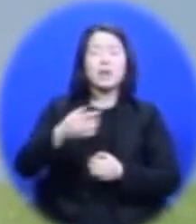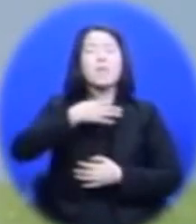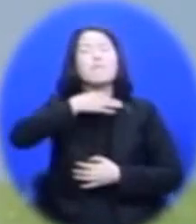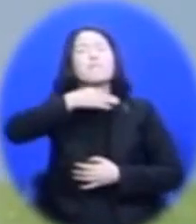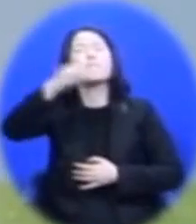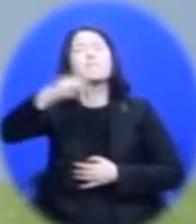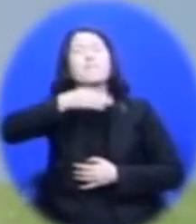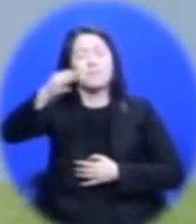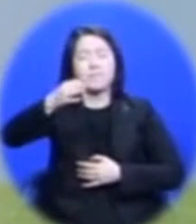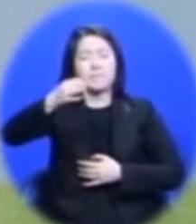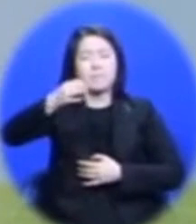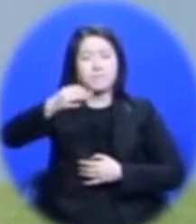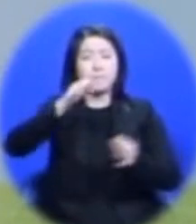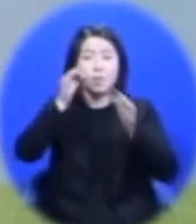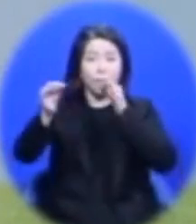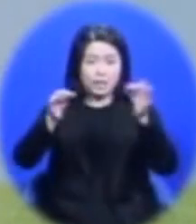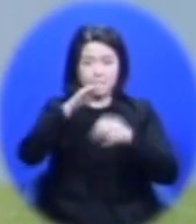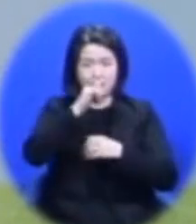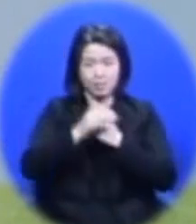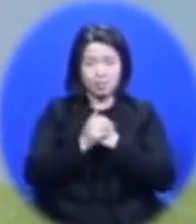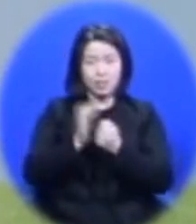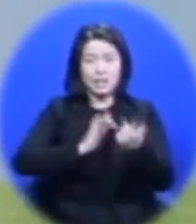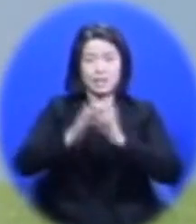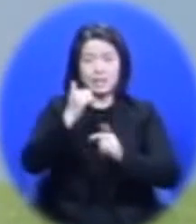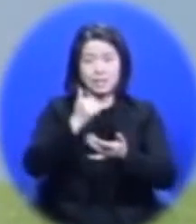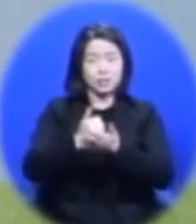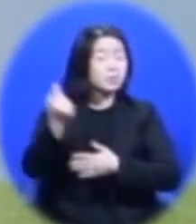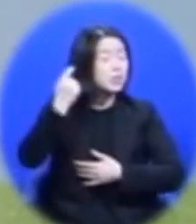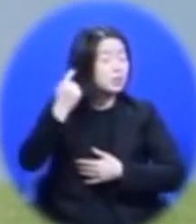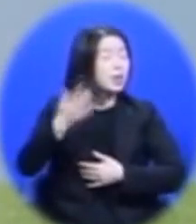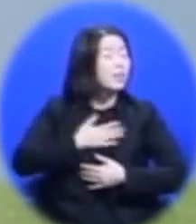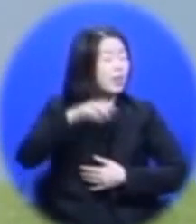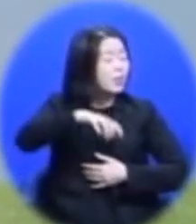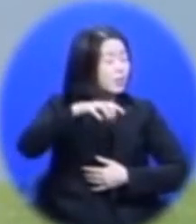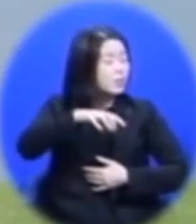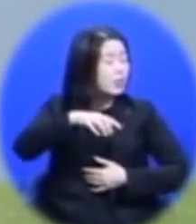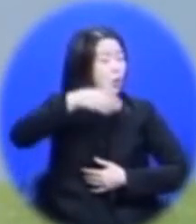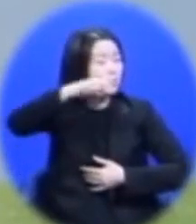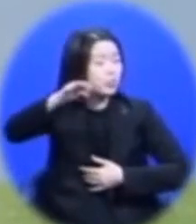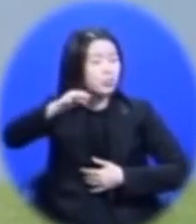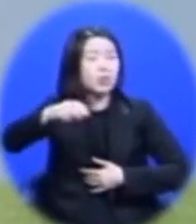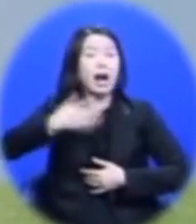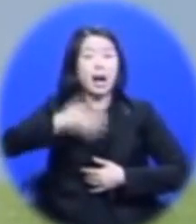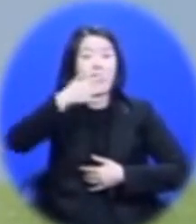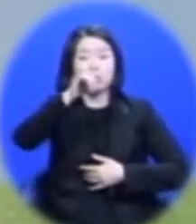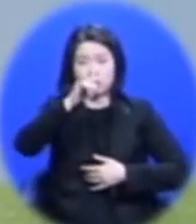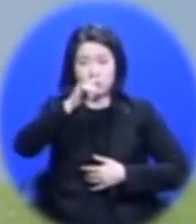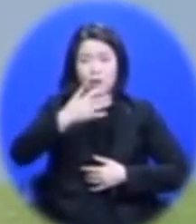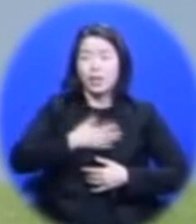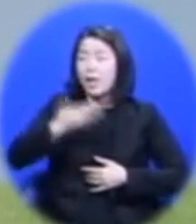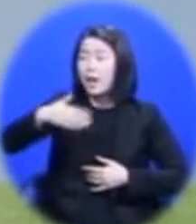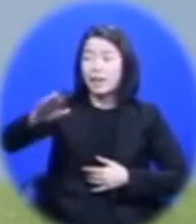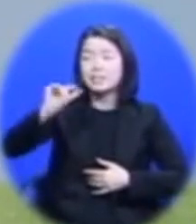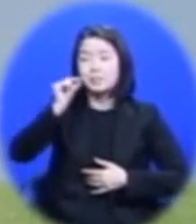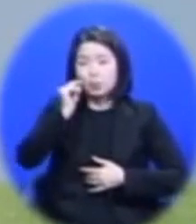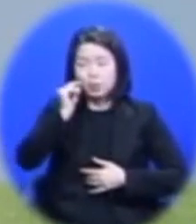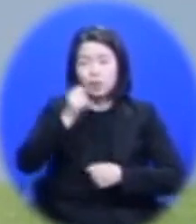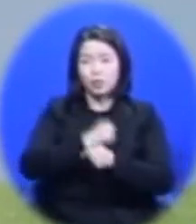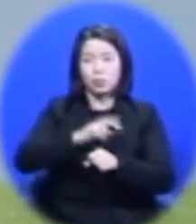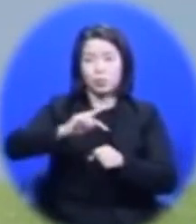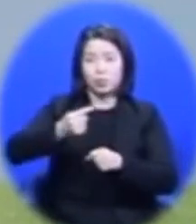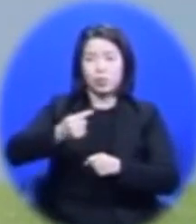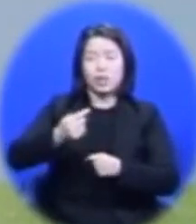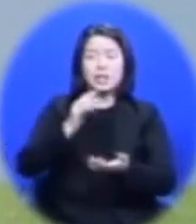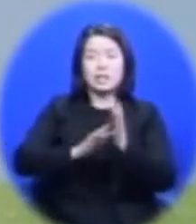터지라고 소리질렀어요. 예수님이 들으시면 내가 여기서 부르는 걸 알 수는 있을 거 아니야? 나는 갈 수 없어도 예수님이 내게 오실